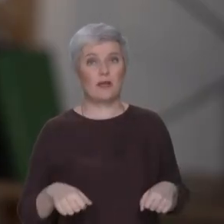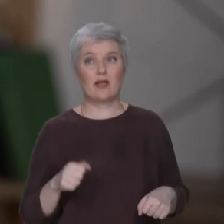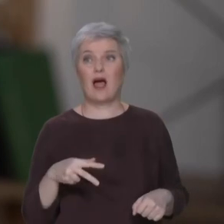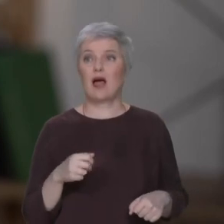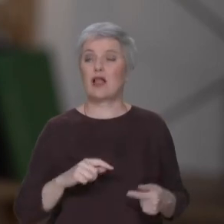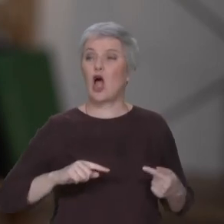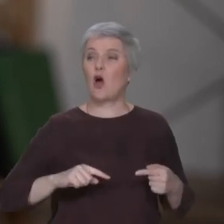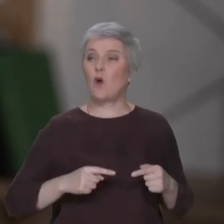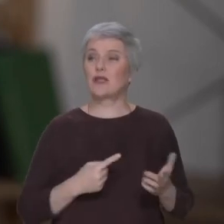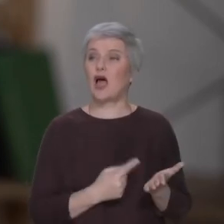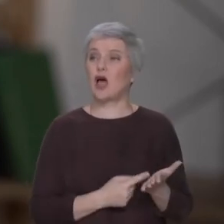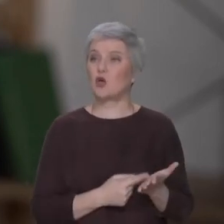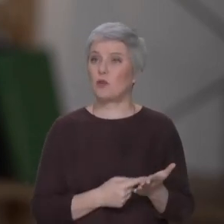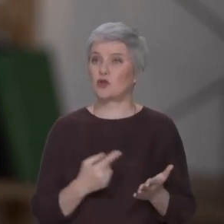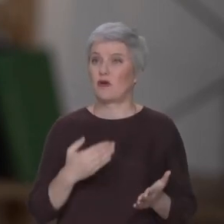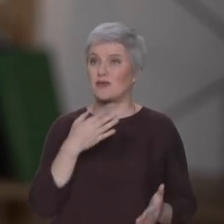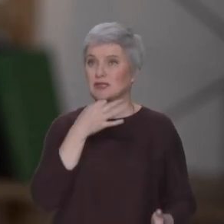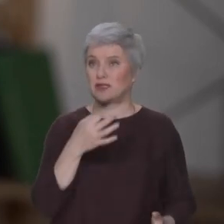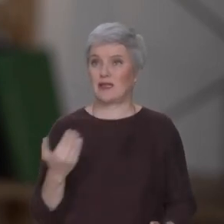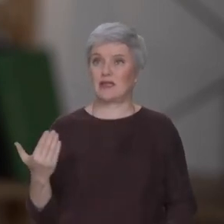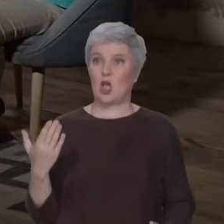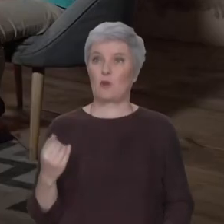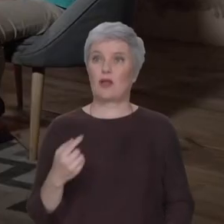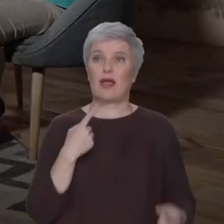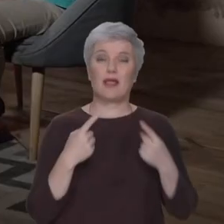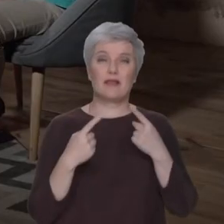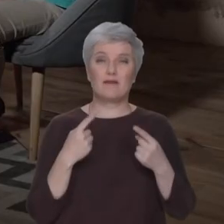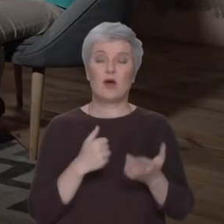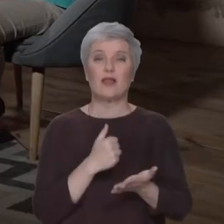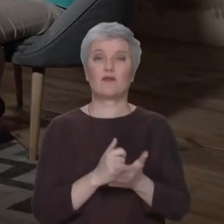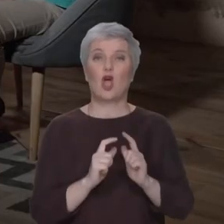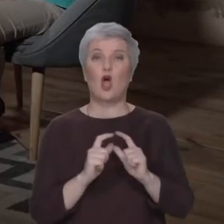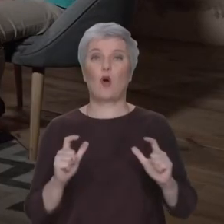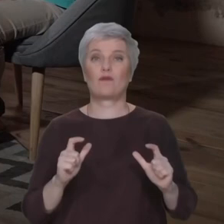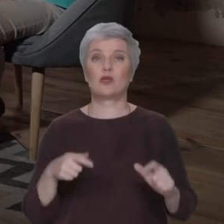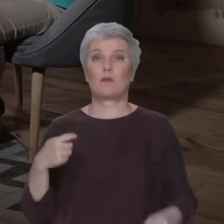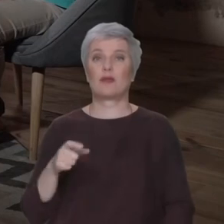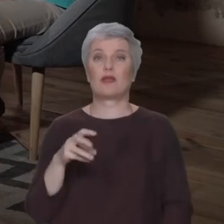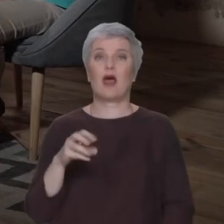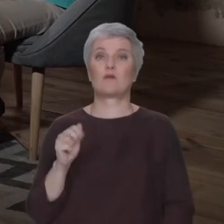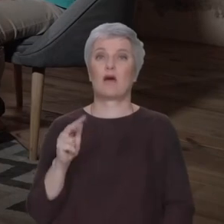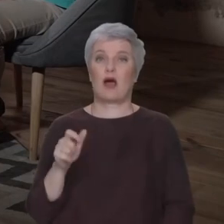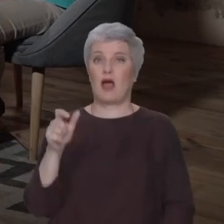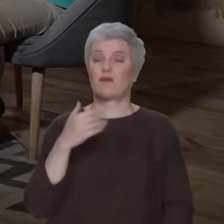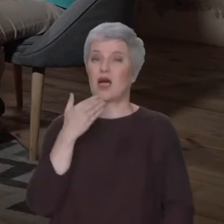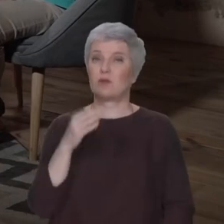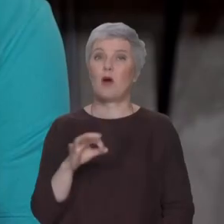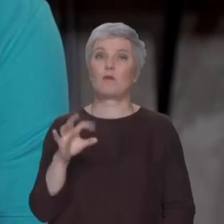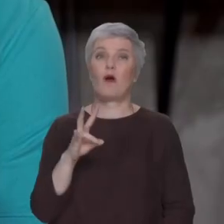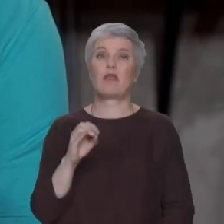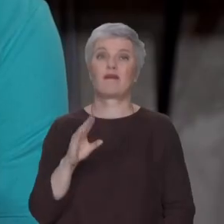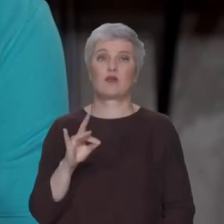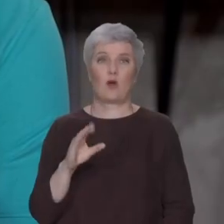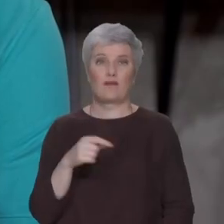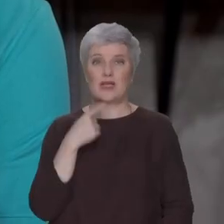як контраргумент до того, що ви сказали, днями вийшло інтерв'ю керівника Офісу президента Андрія Єрмака, його запитували про Невзорова, він сказав